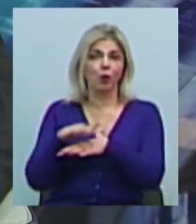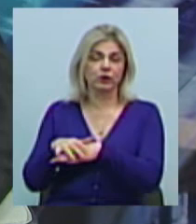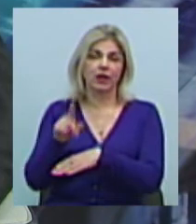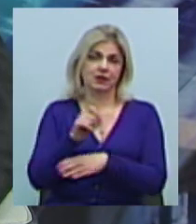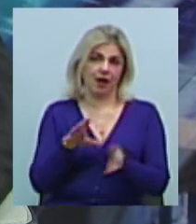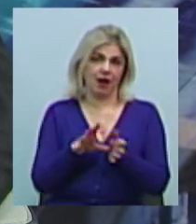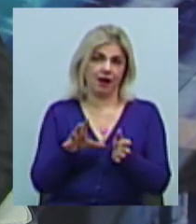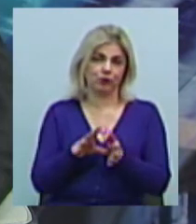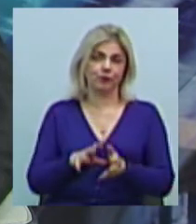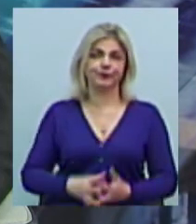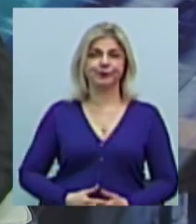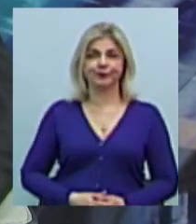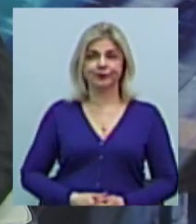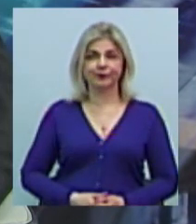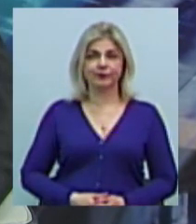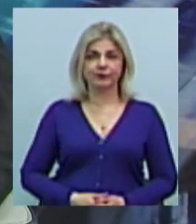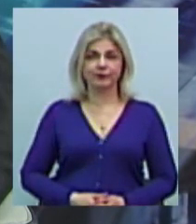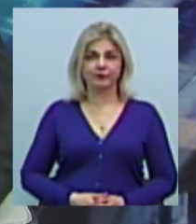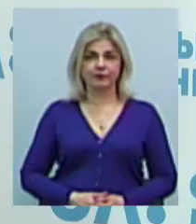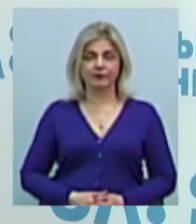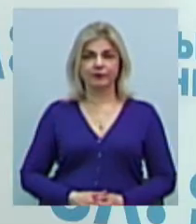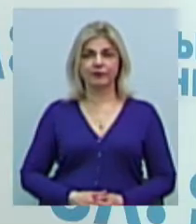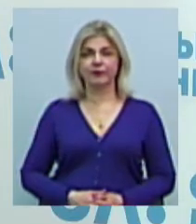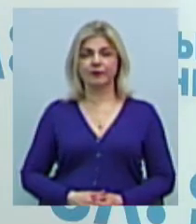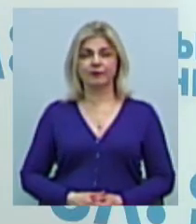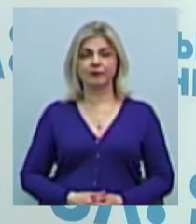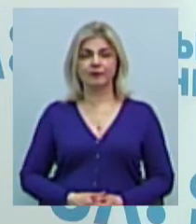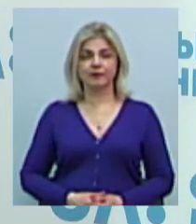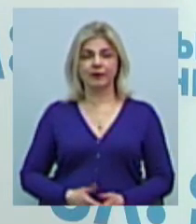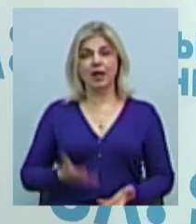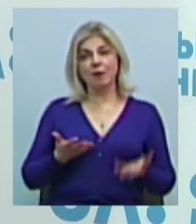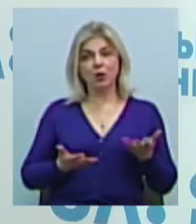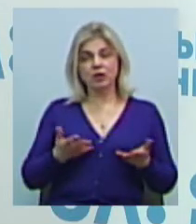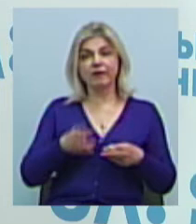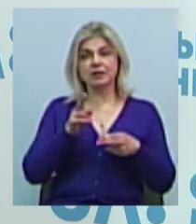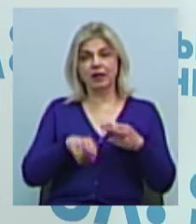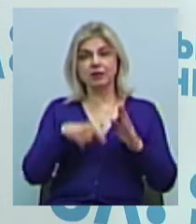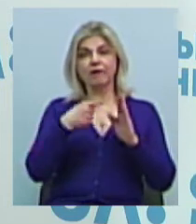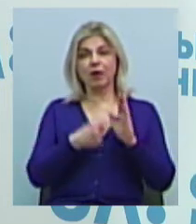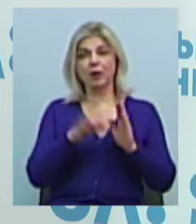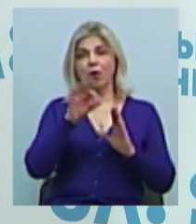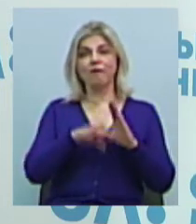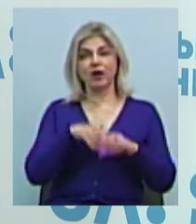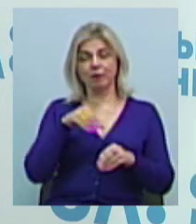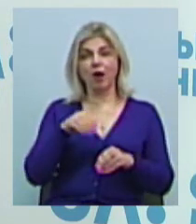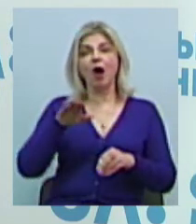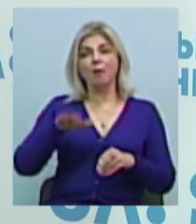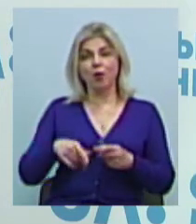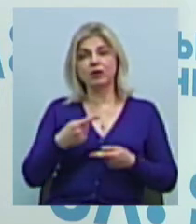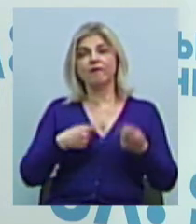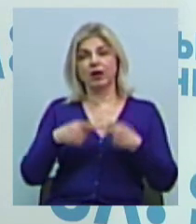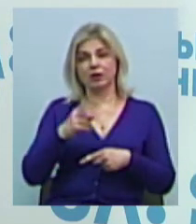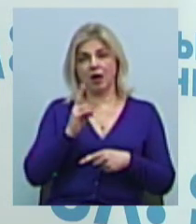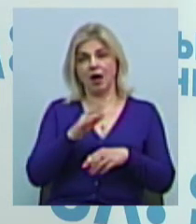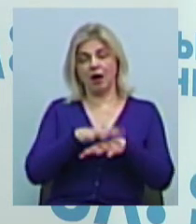електричну енергію. Можливо, закінчимо це питання щодо вибору, а потім повернемось до рахунків, так?